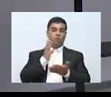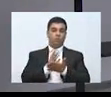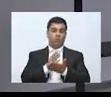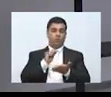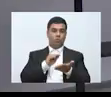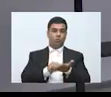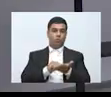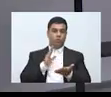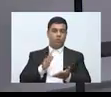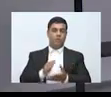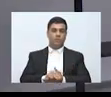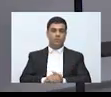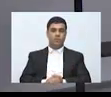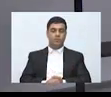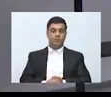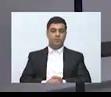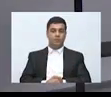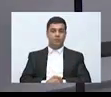qo'ying.